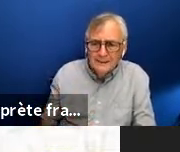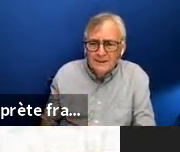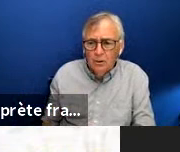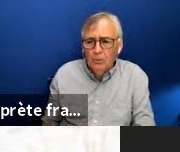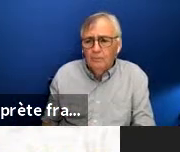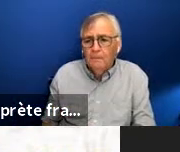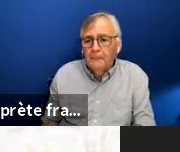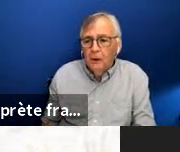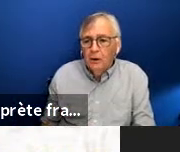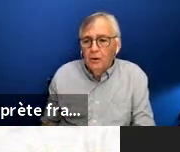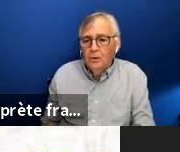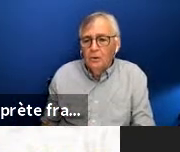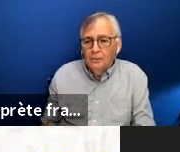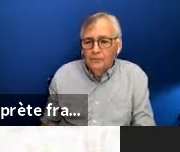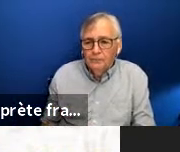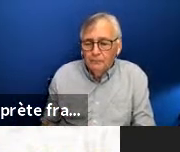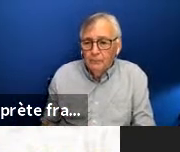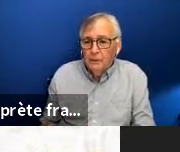de vibration.